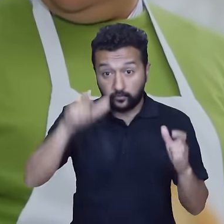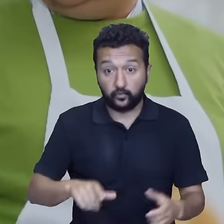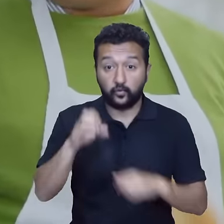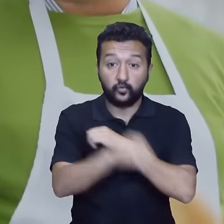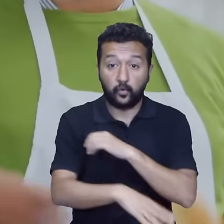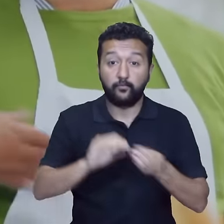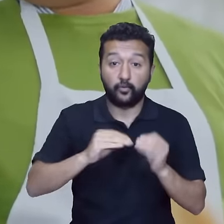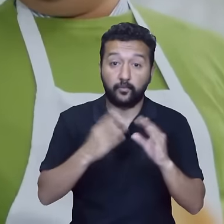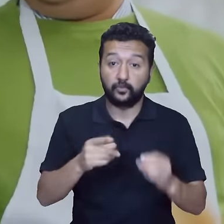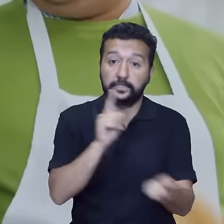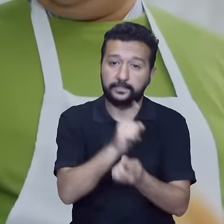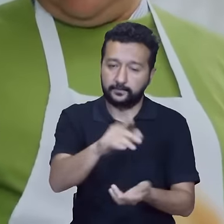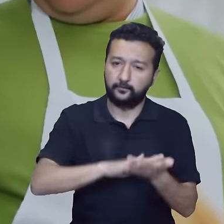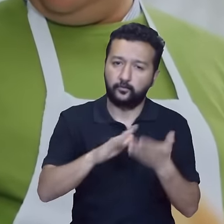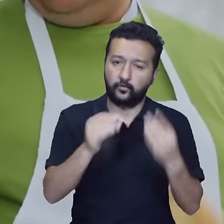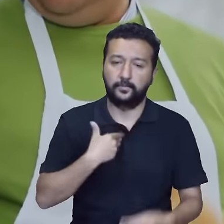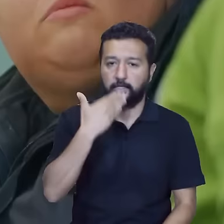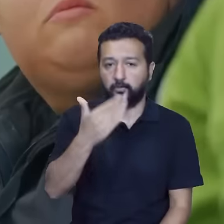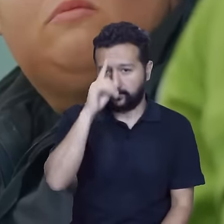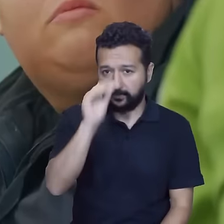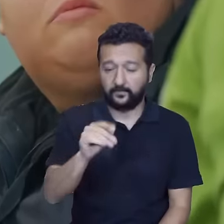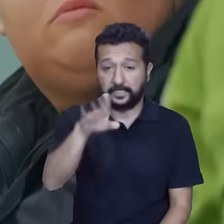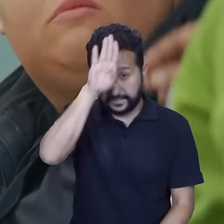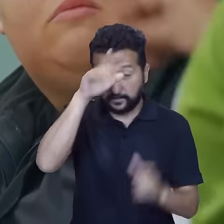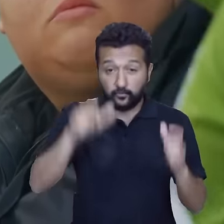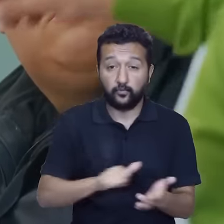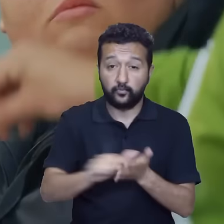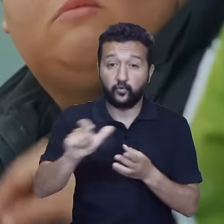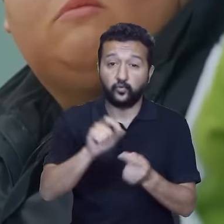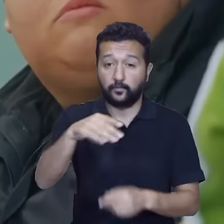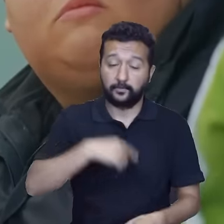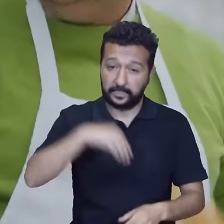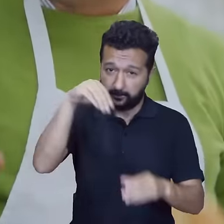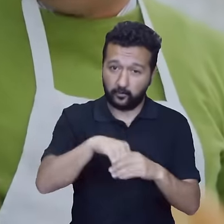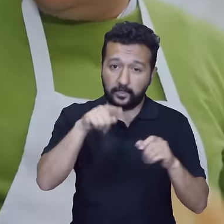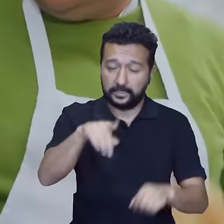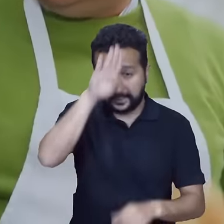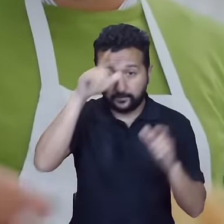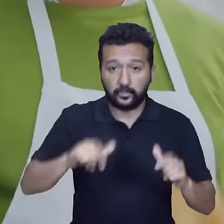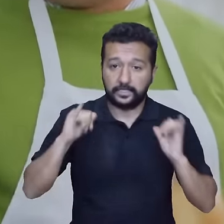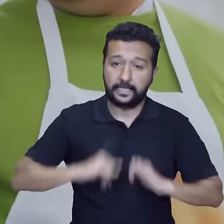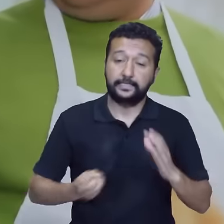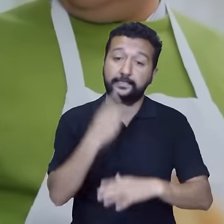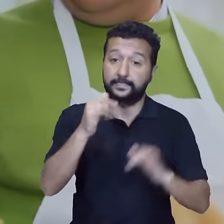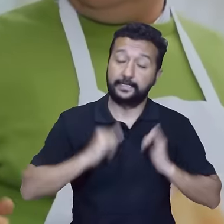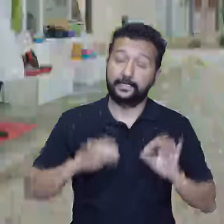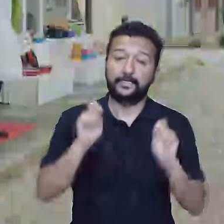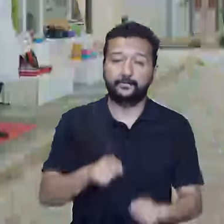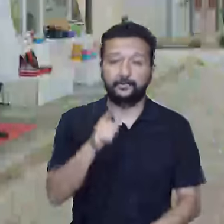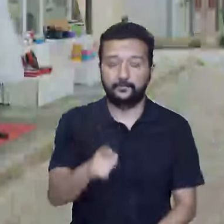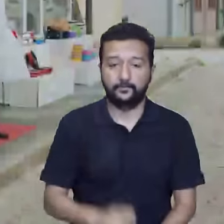çöp sorunu olursa seninle çok rahat aşarlar bu sorun. Ben sana söyleyeyim. İstanbul'un bütün çöpü seni mideye dolar. İstanbul'da rahat eder, sen de rahat edersin